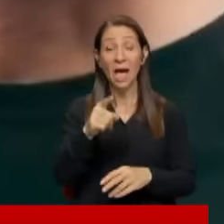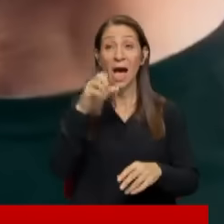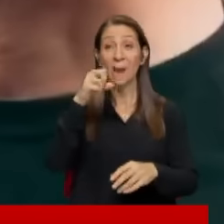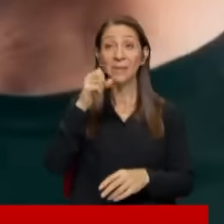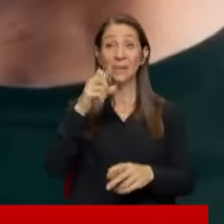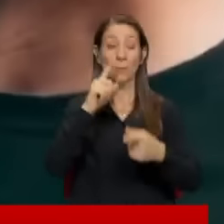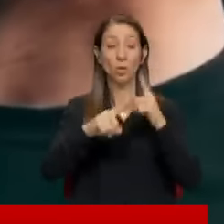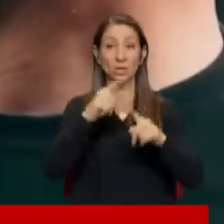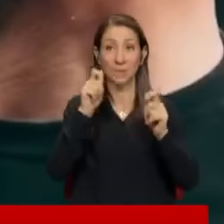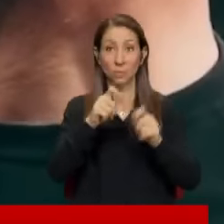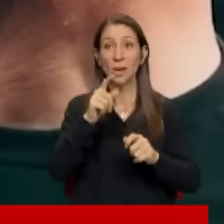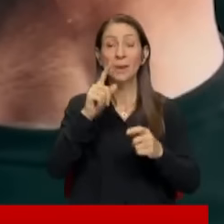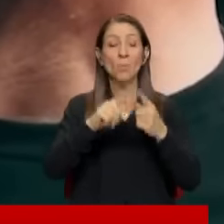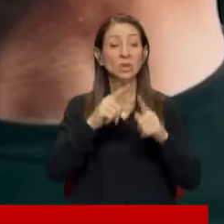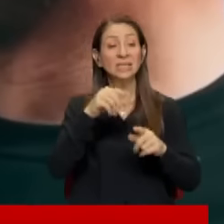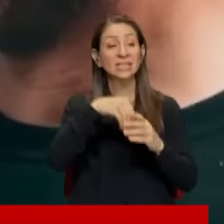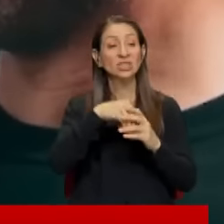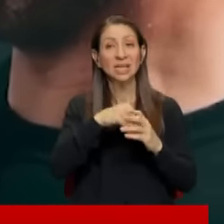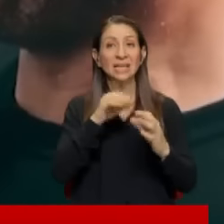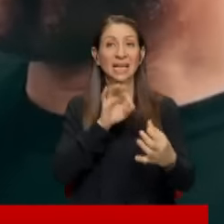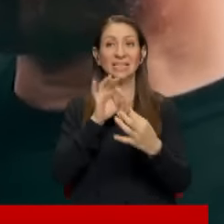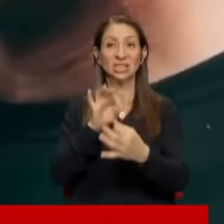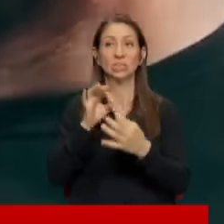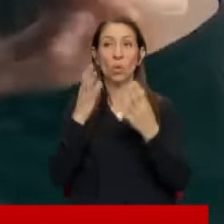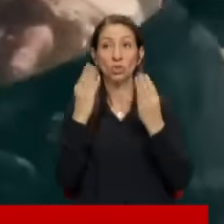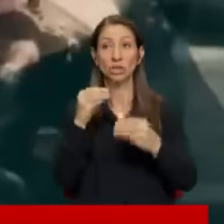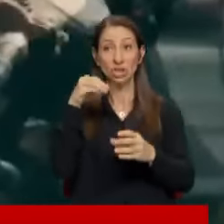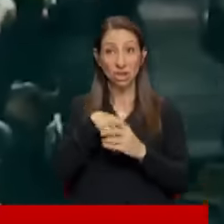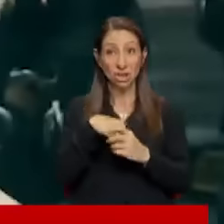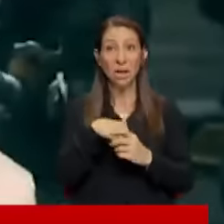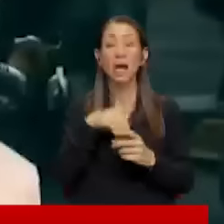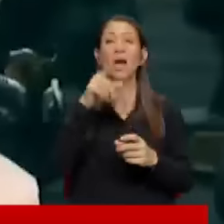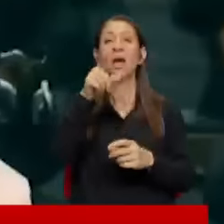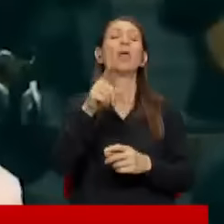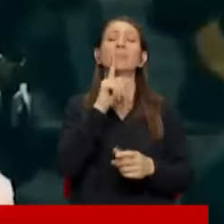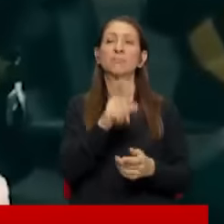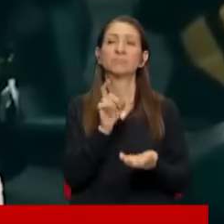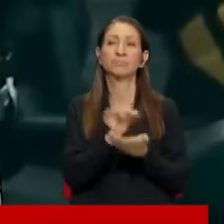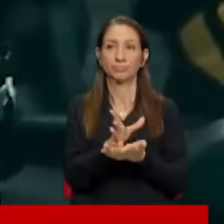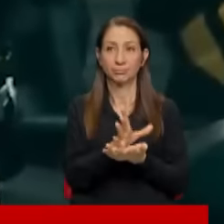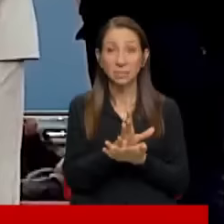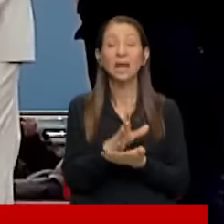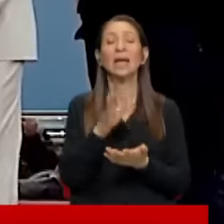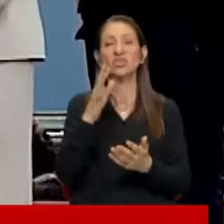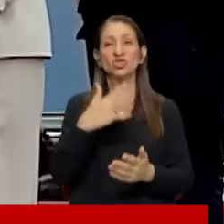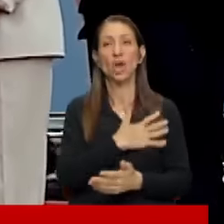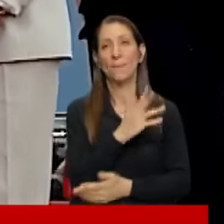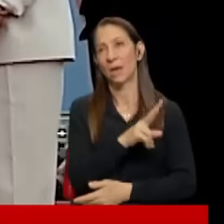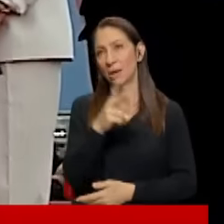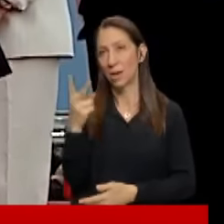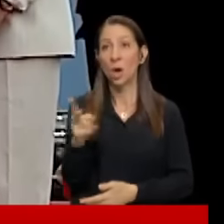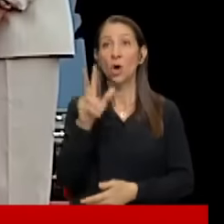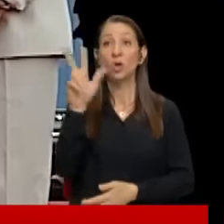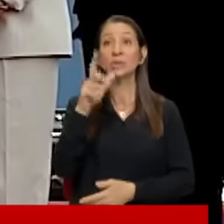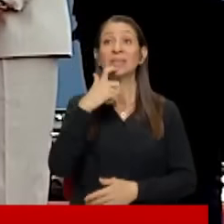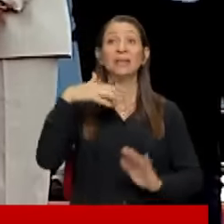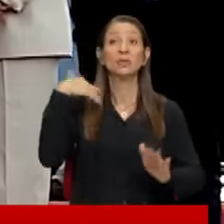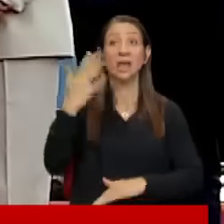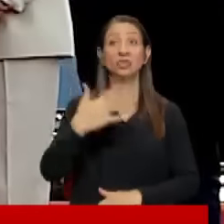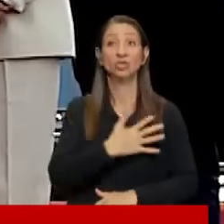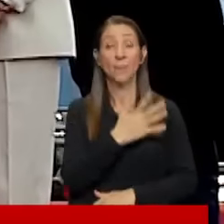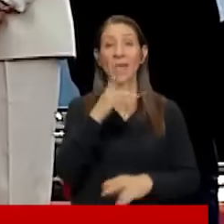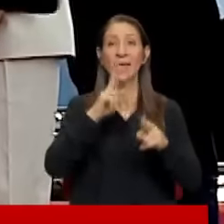Parti'de siyaset yapıyordu. Siyasi partilerle temas kurduğu gerekçesiyle partisinden ihraç edildi. CHP'ye geçti. 30 sene sonra